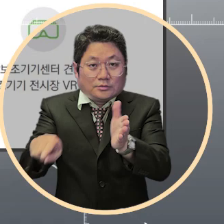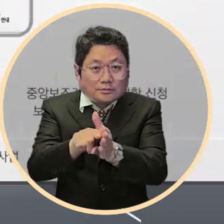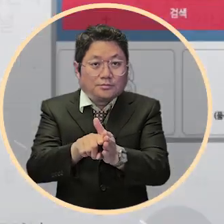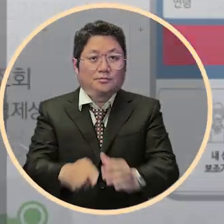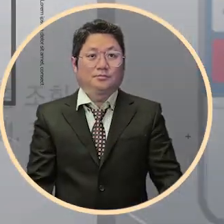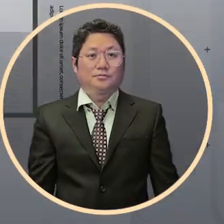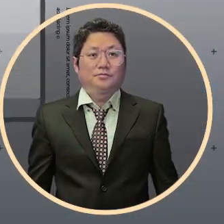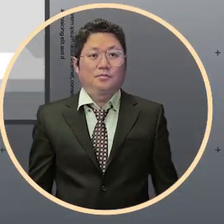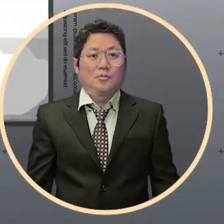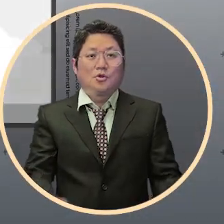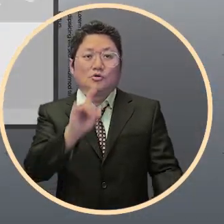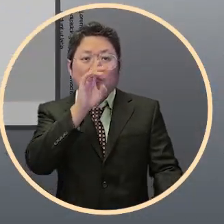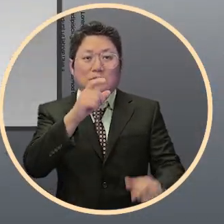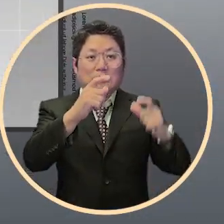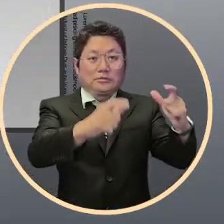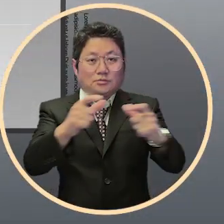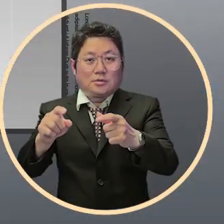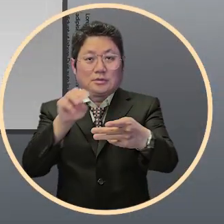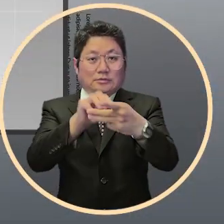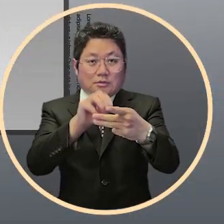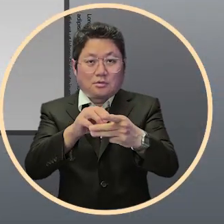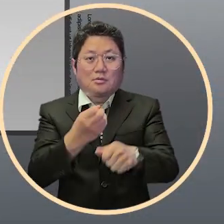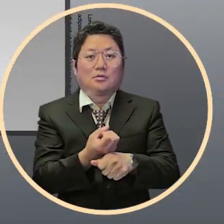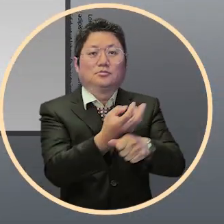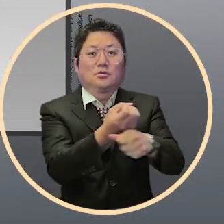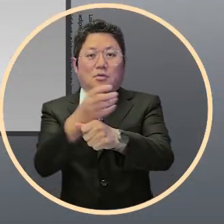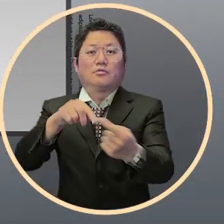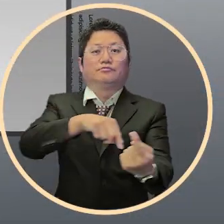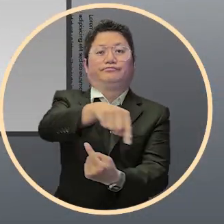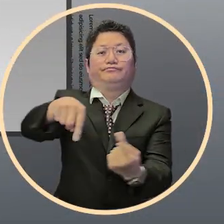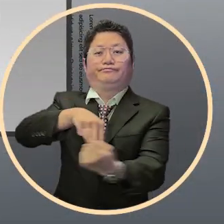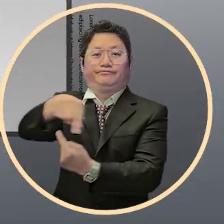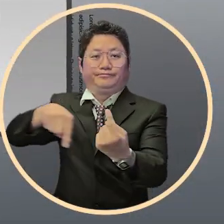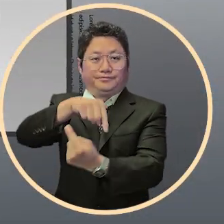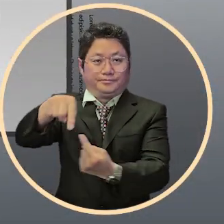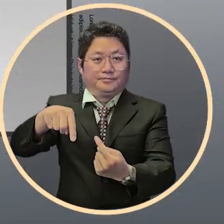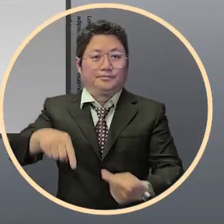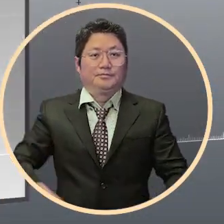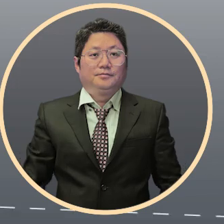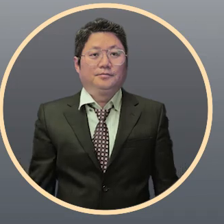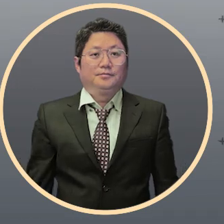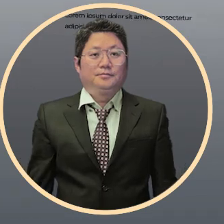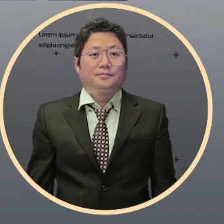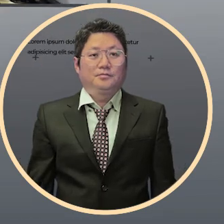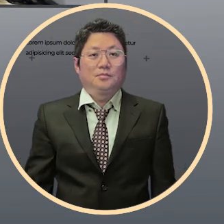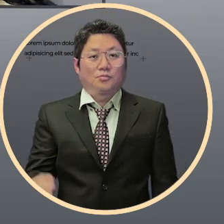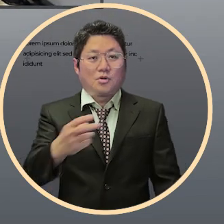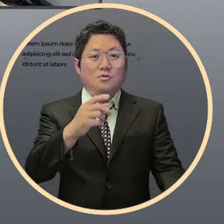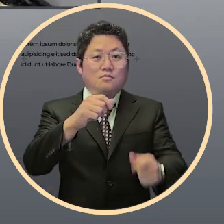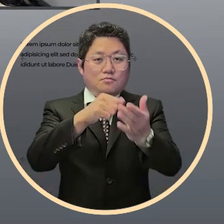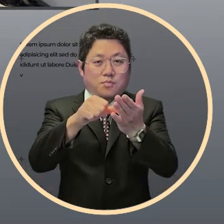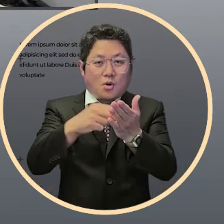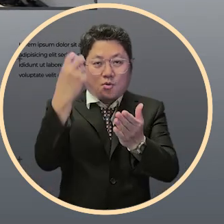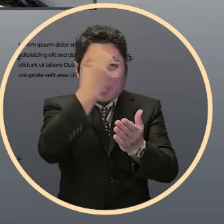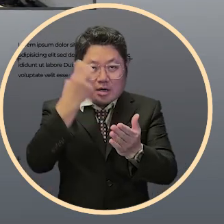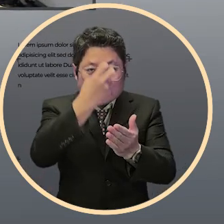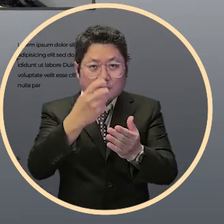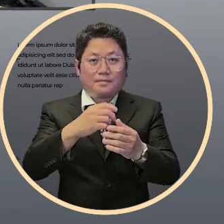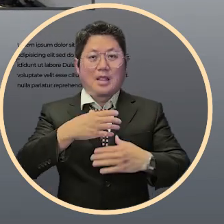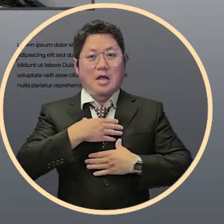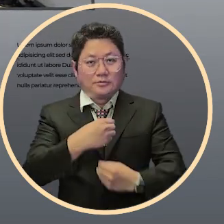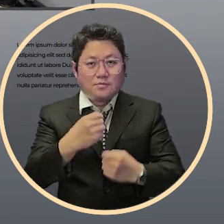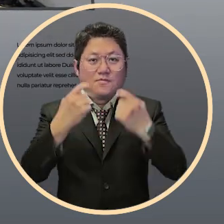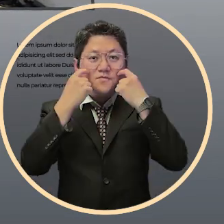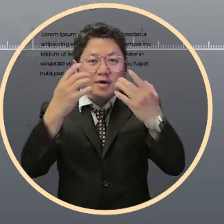위해 중앙과 지역보조기기센터 전달 체계를 운영하고 있습니다. 또한 품질 관리를